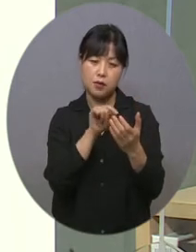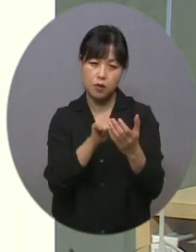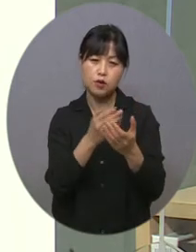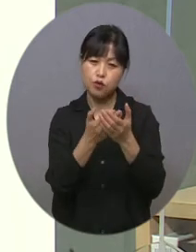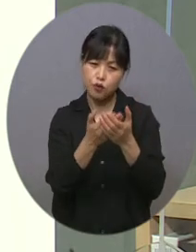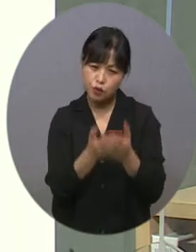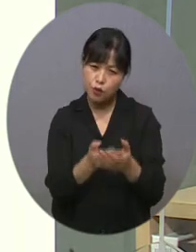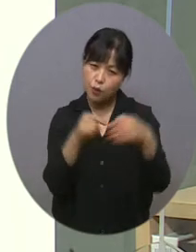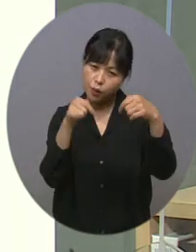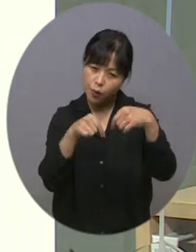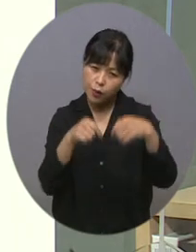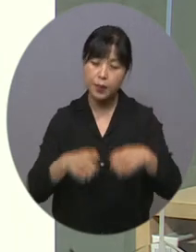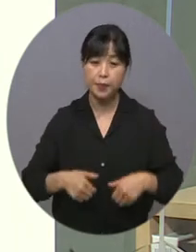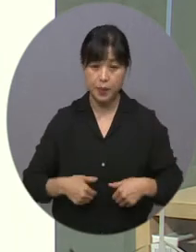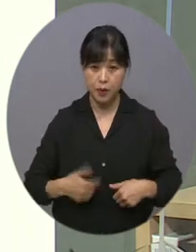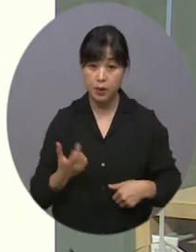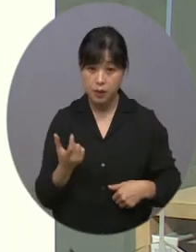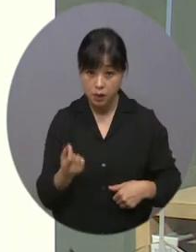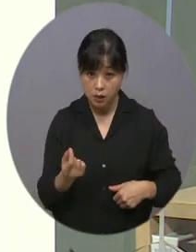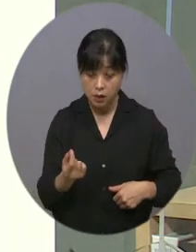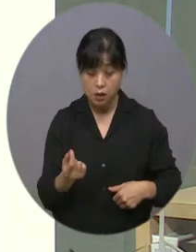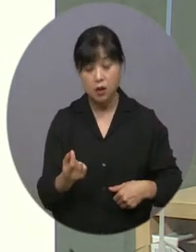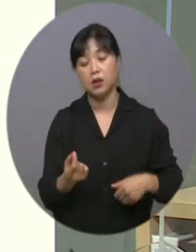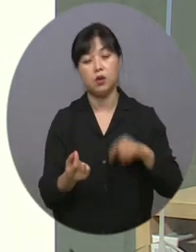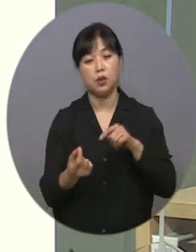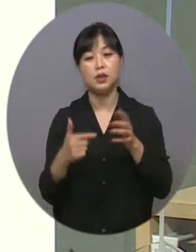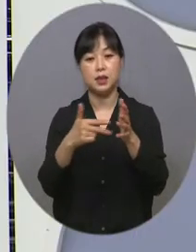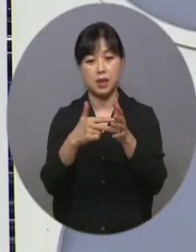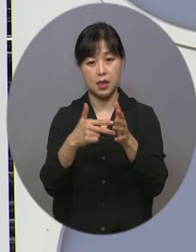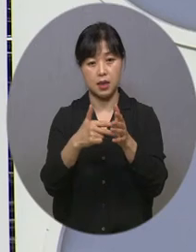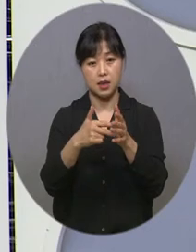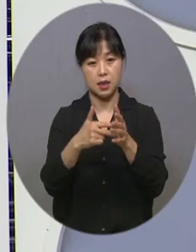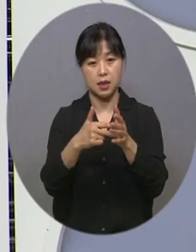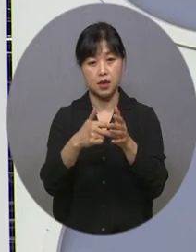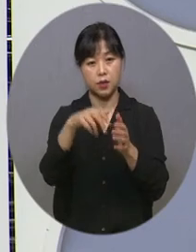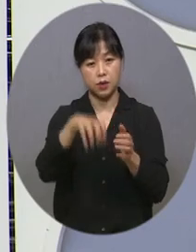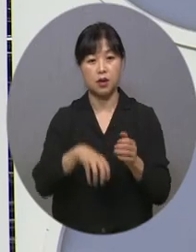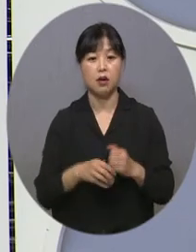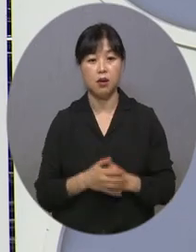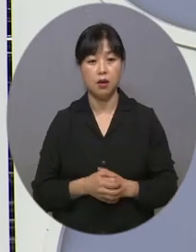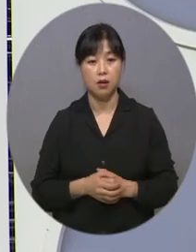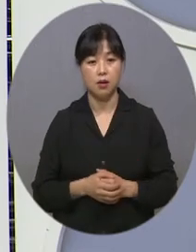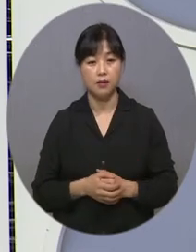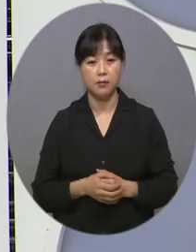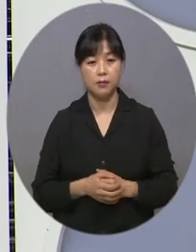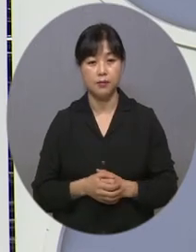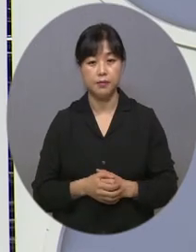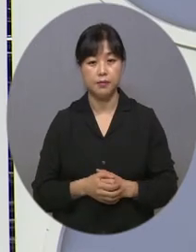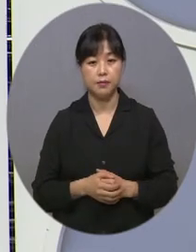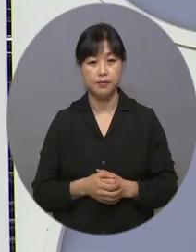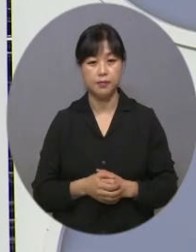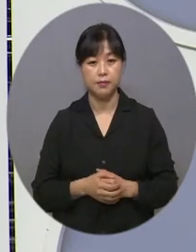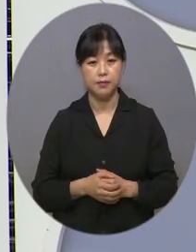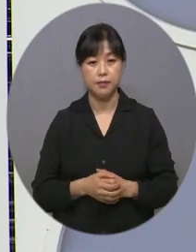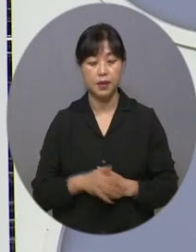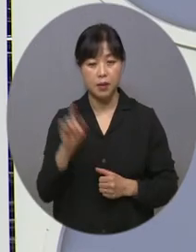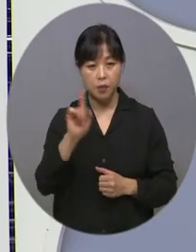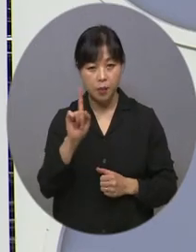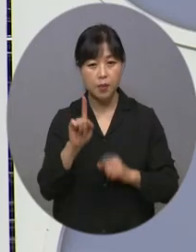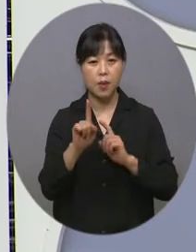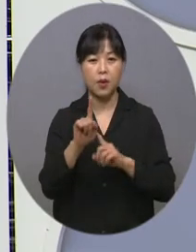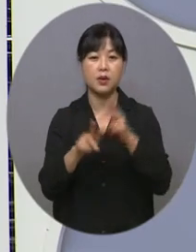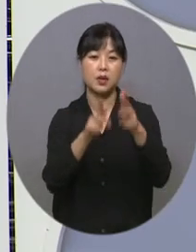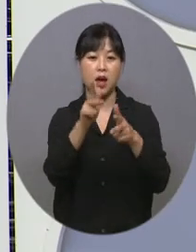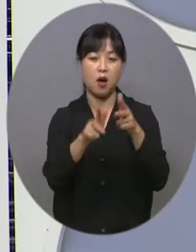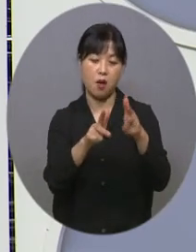심각하게 이루어져야 하잖아요. 그렇죠. 그런 것도 재단에서 그런 것도 저희들이 이미 그 비즈니스 가이드에